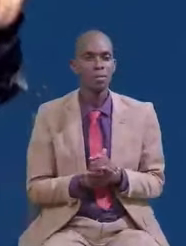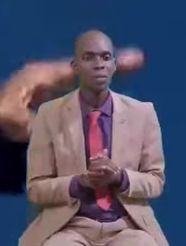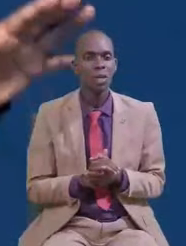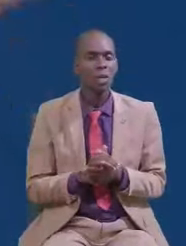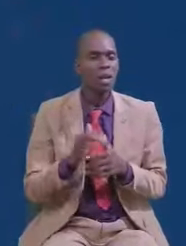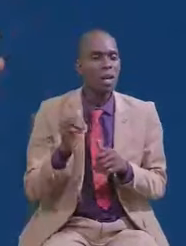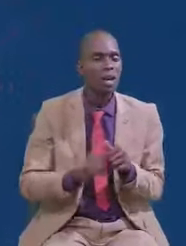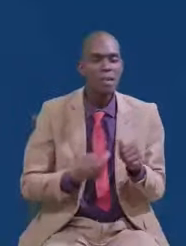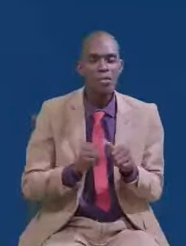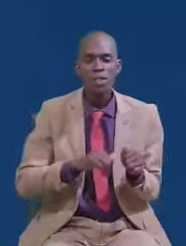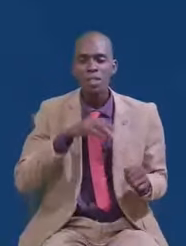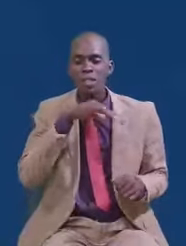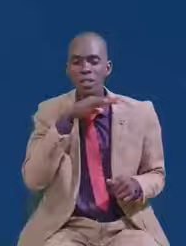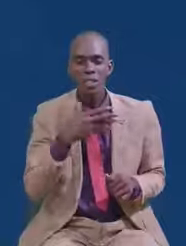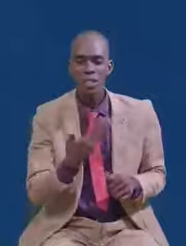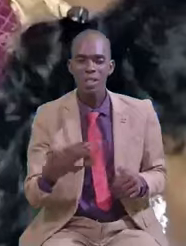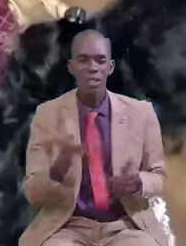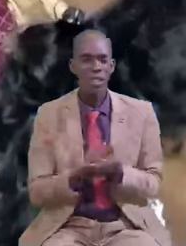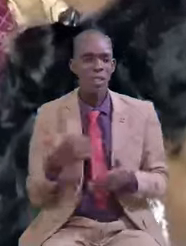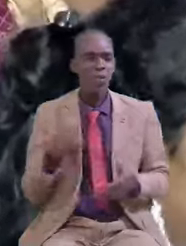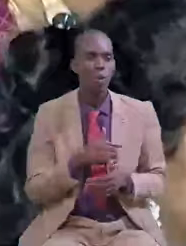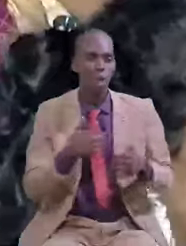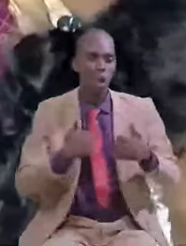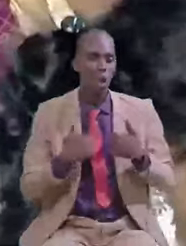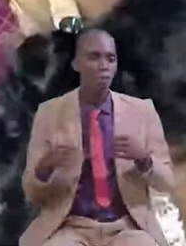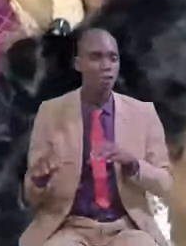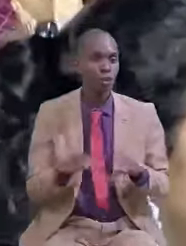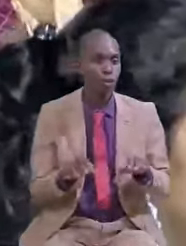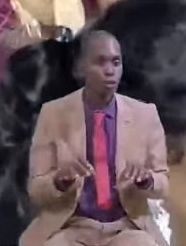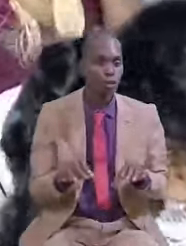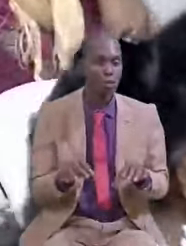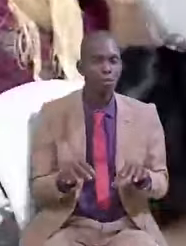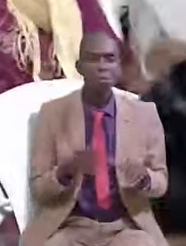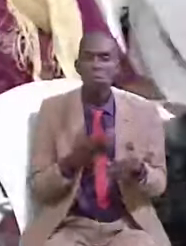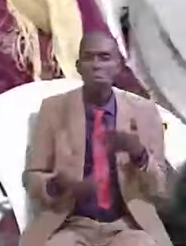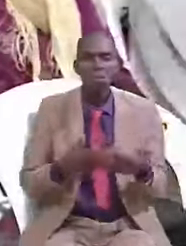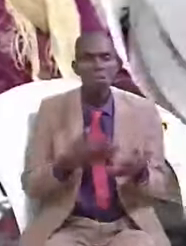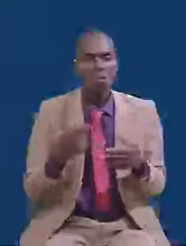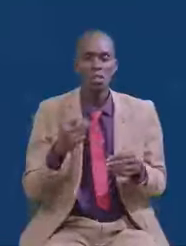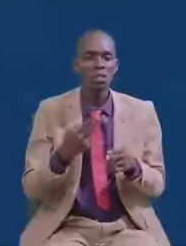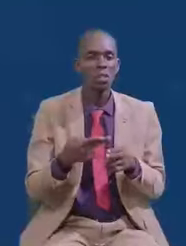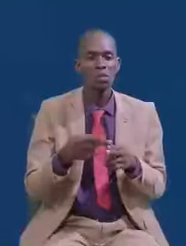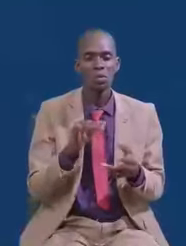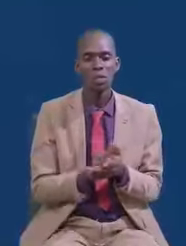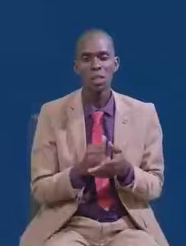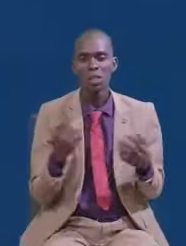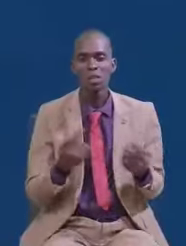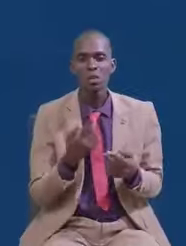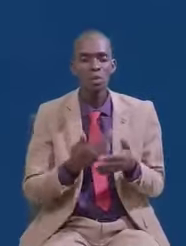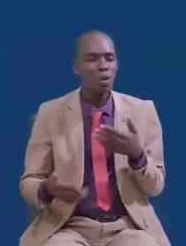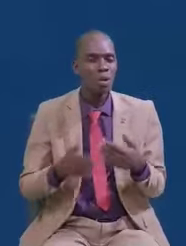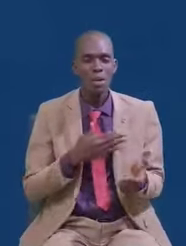toutes les choses mauvaises qu'on avait faites, quel que soit le nom, quelle que soit